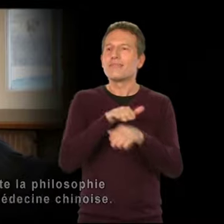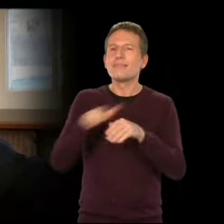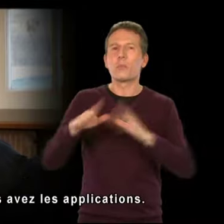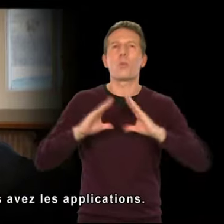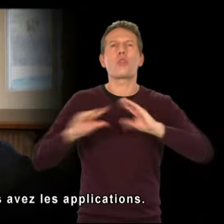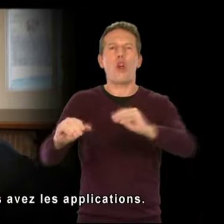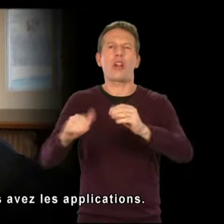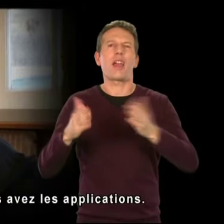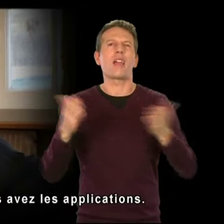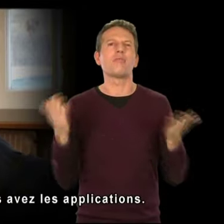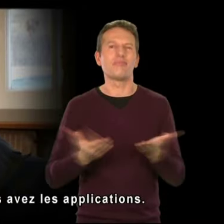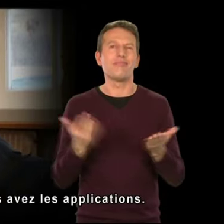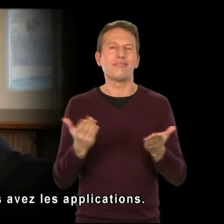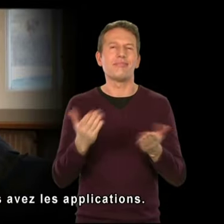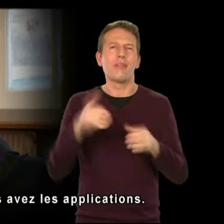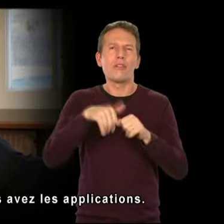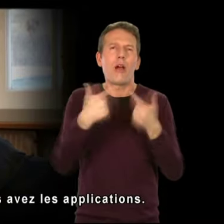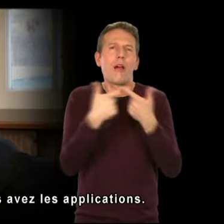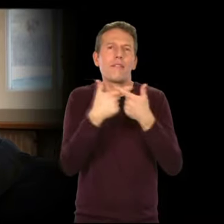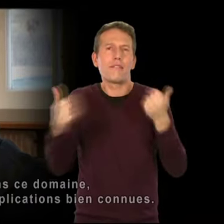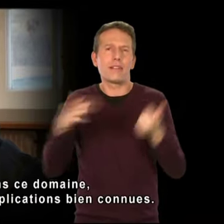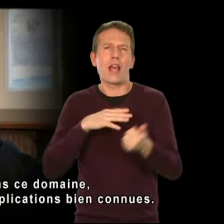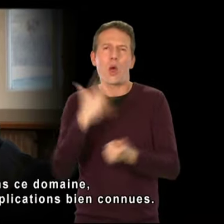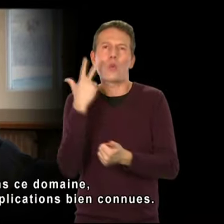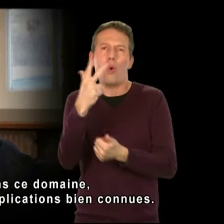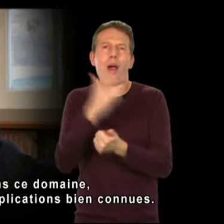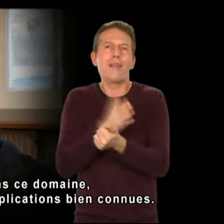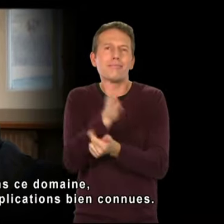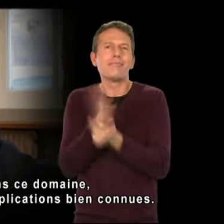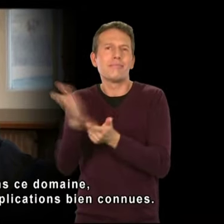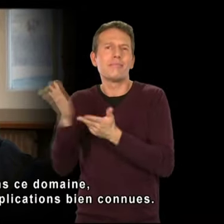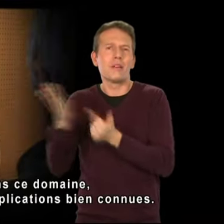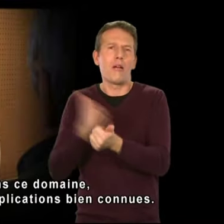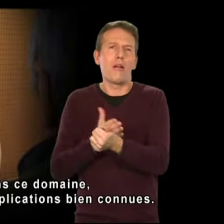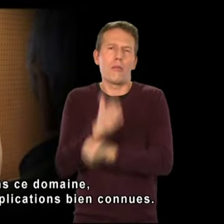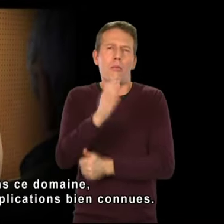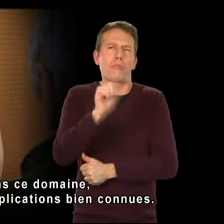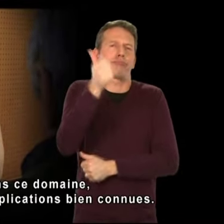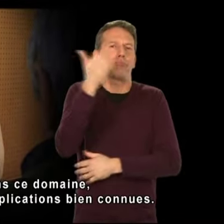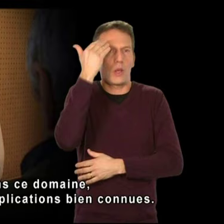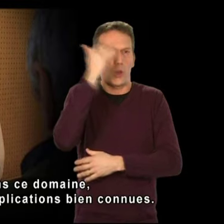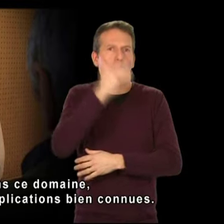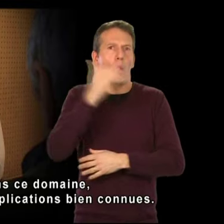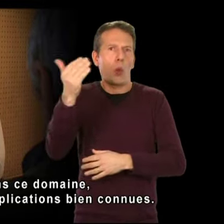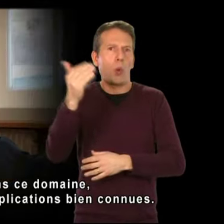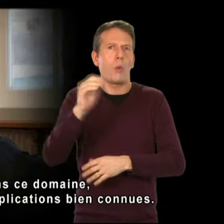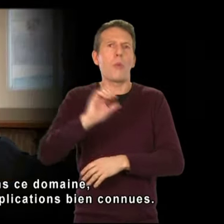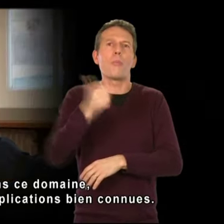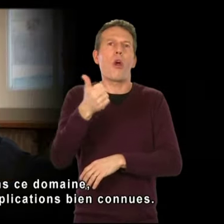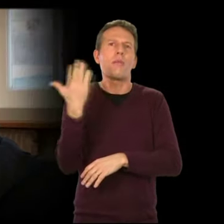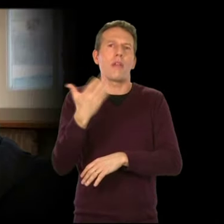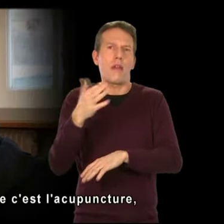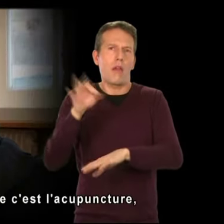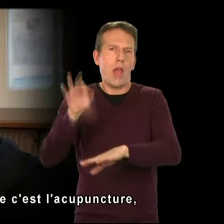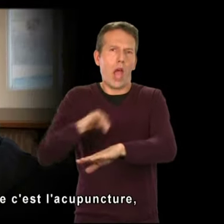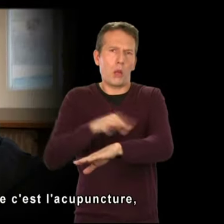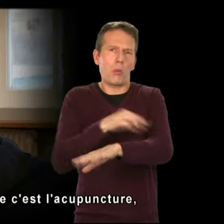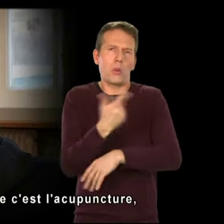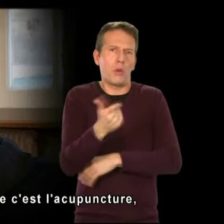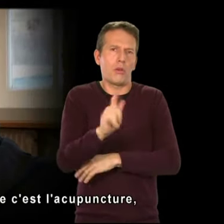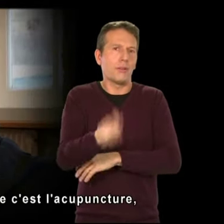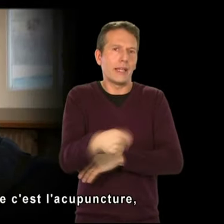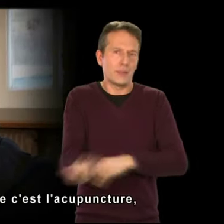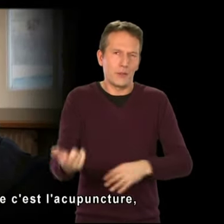chinoise. Et puis vous avez les applications. Dans ce domaine, il y a 3 applications bien connues. La